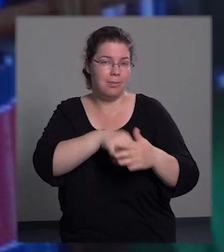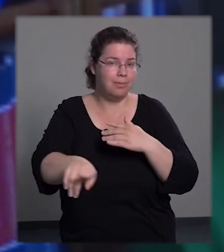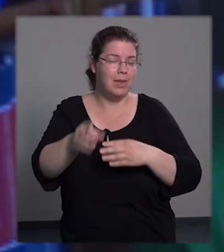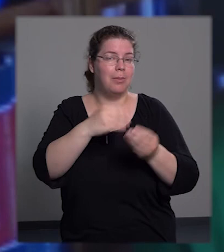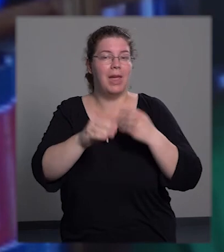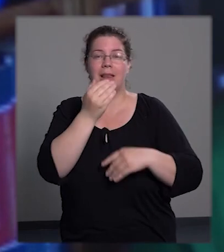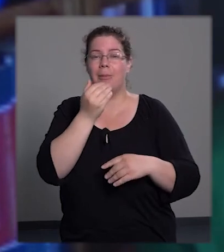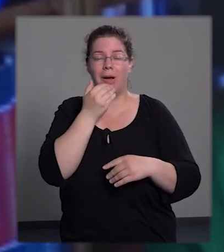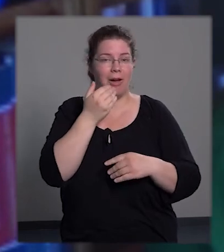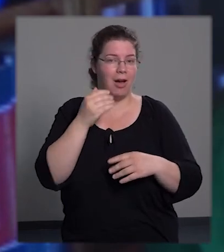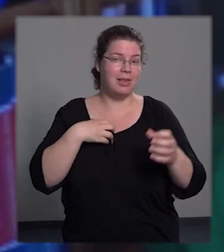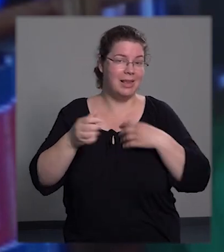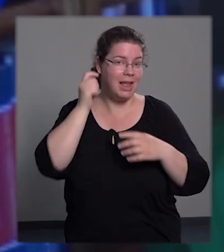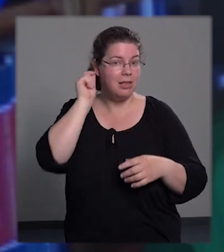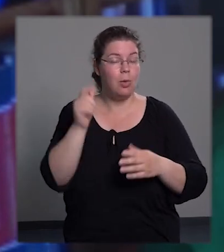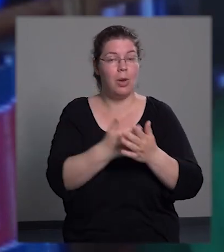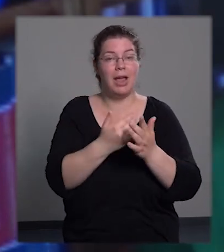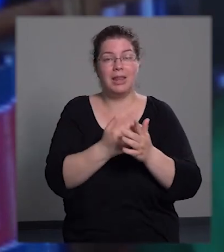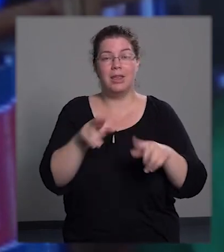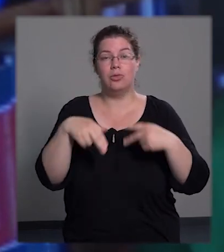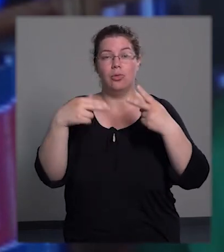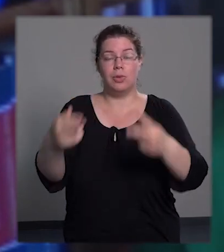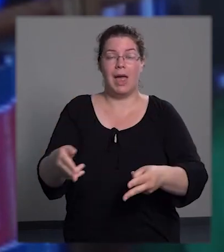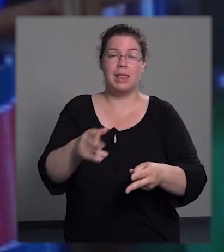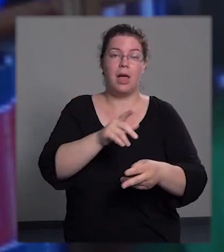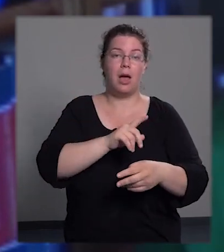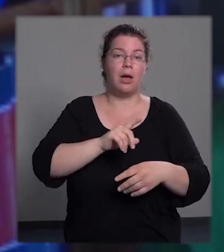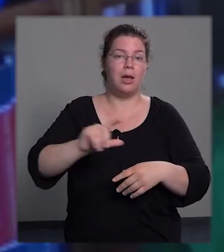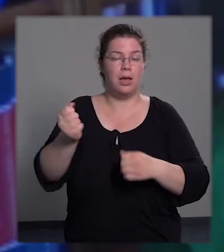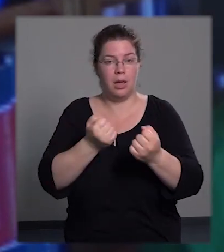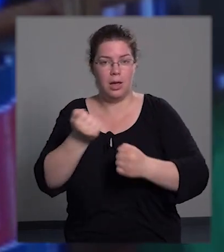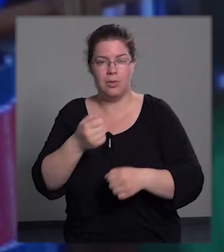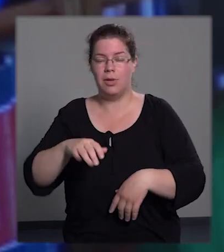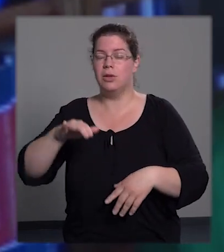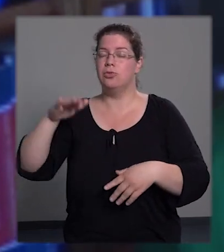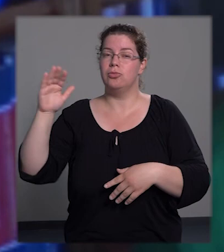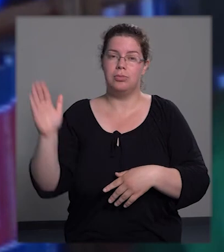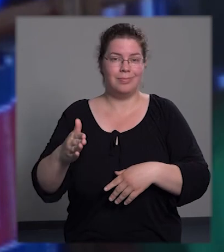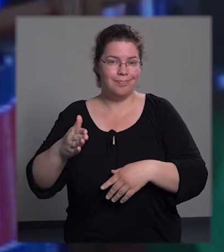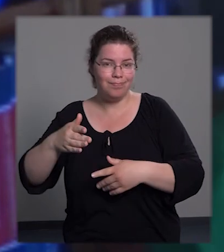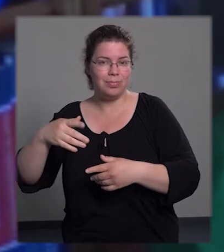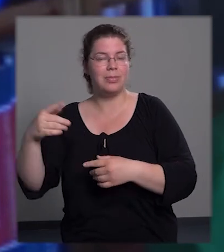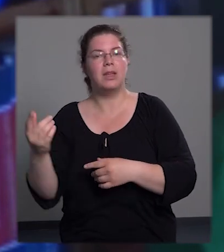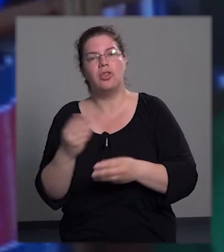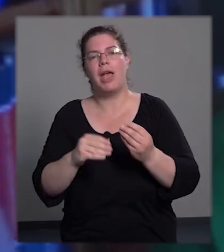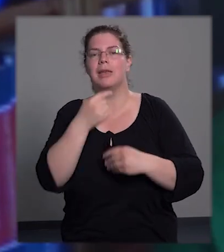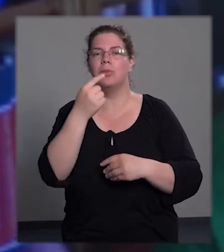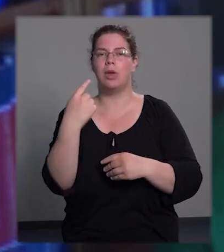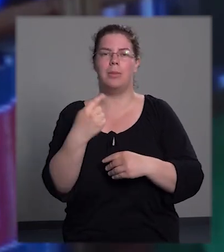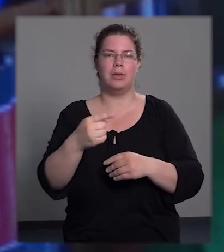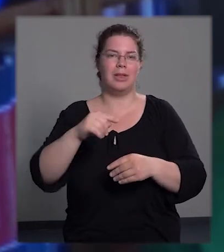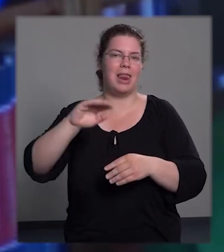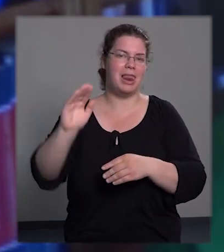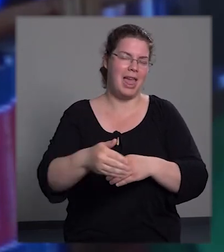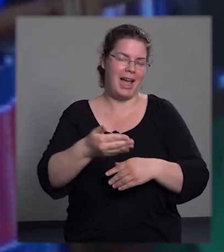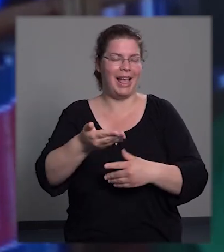és a nagymama utána ment kocsival, és hazarángatta, és lekevert neki egy hatalmas pofont, és ezért mondja ő magáról, hogy lekent,